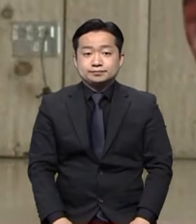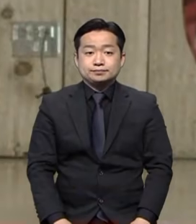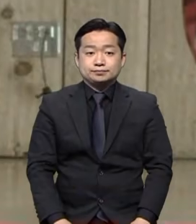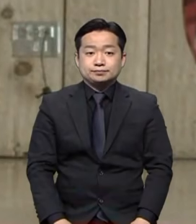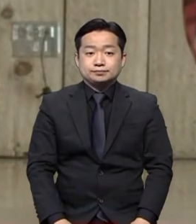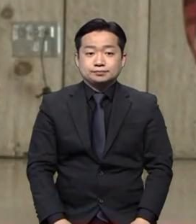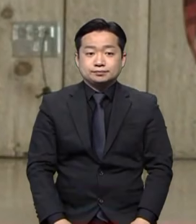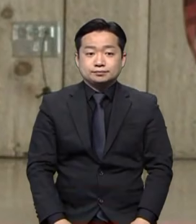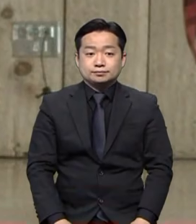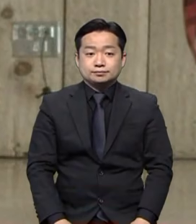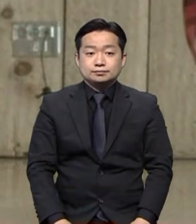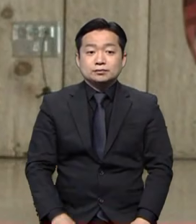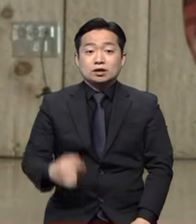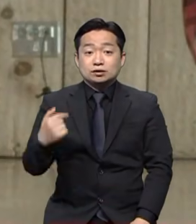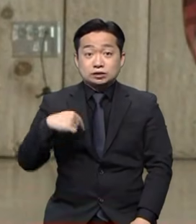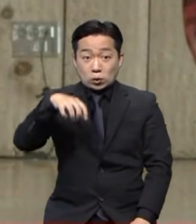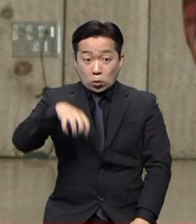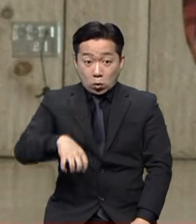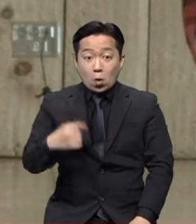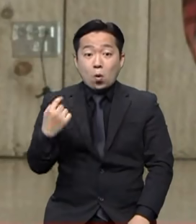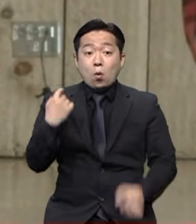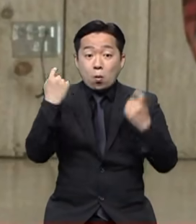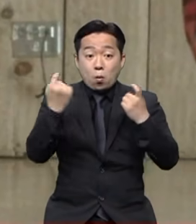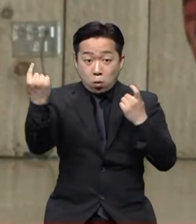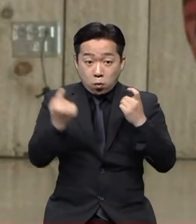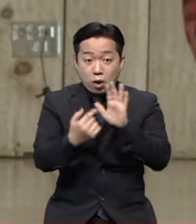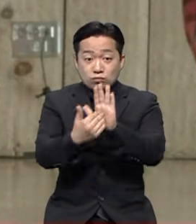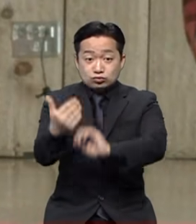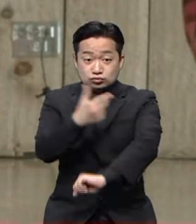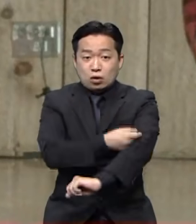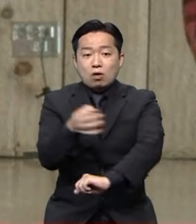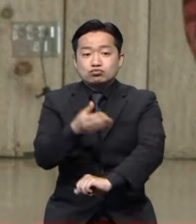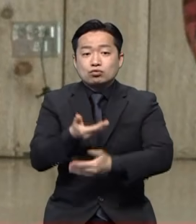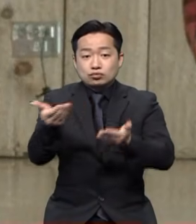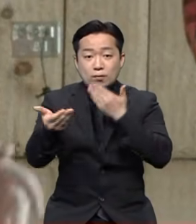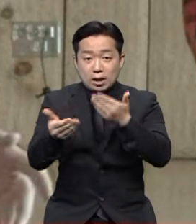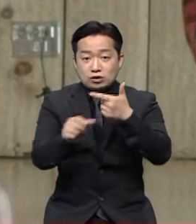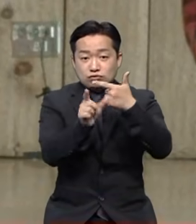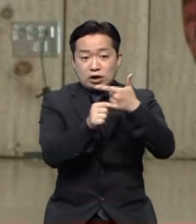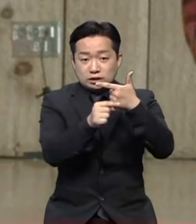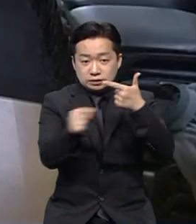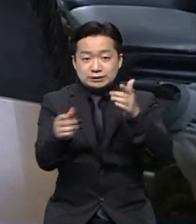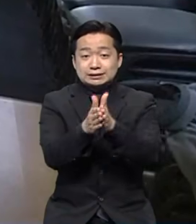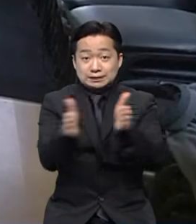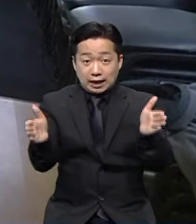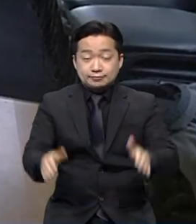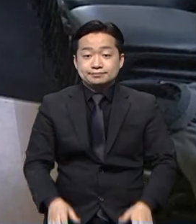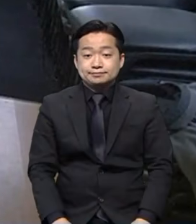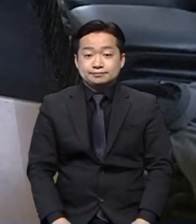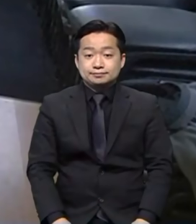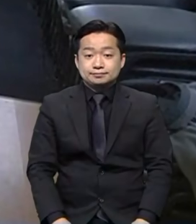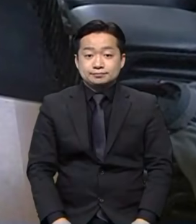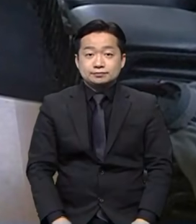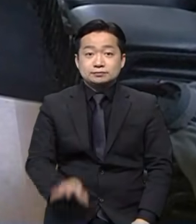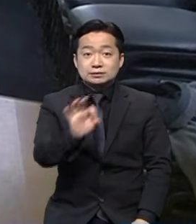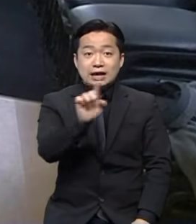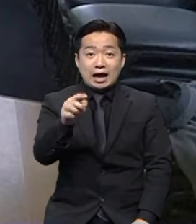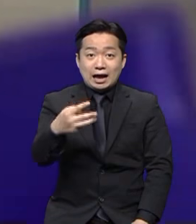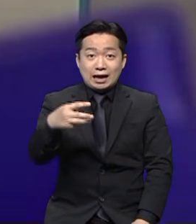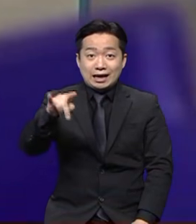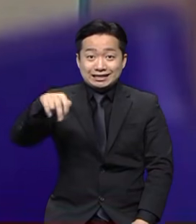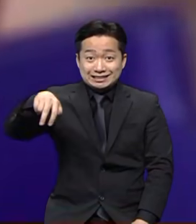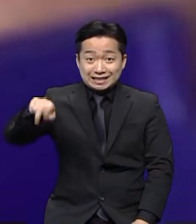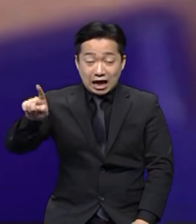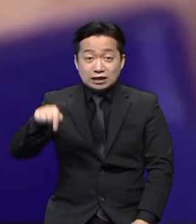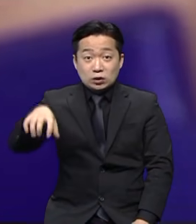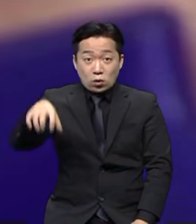we're saying to our tourists, if you come to Alaska, and this will start on June 1st, if you come to Alaska, you get a free vaccination. 현재 알래스카에선